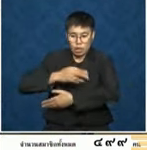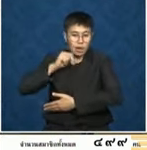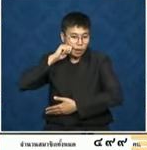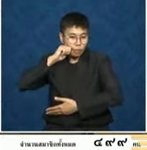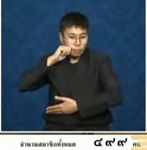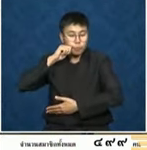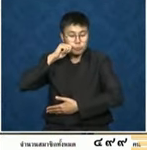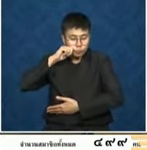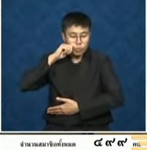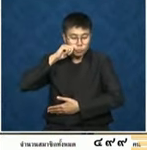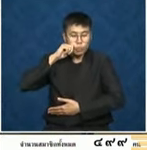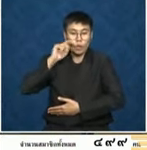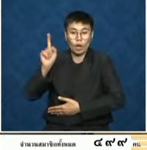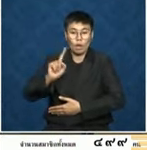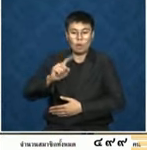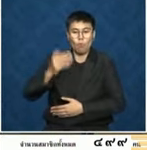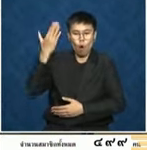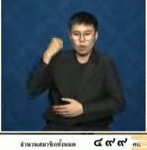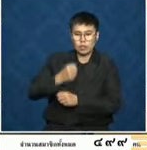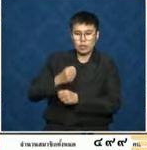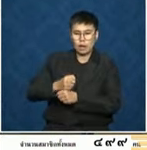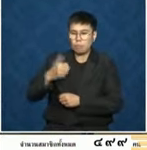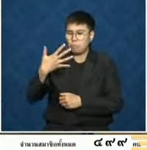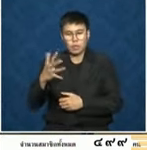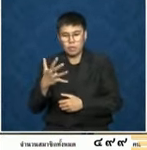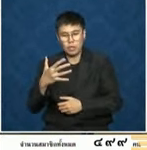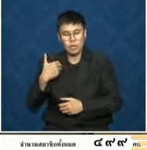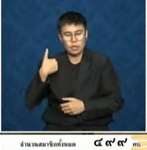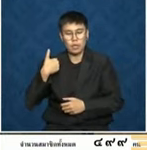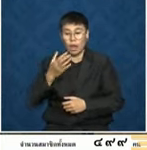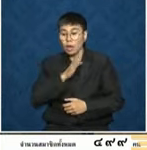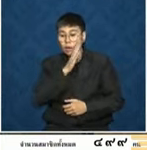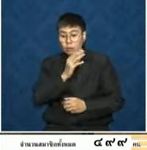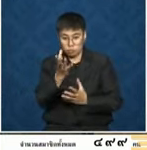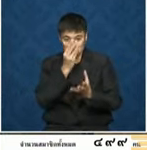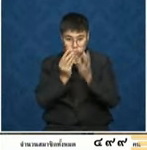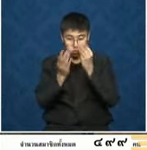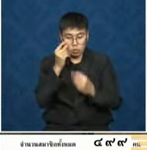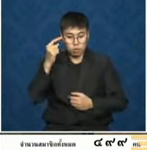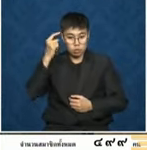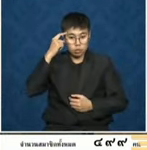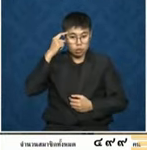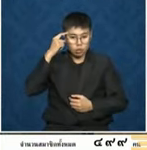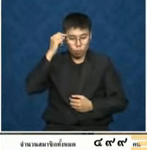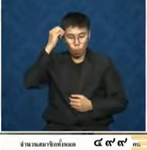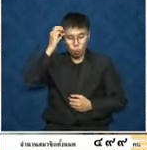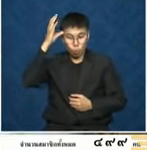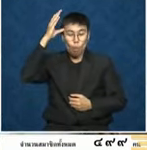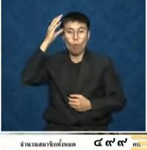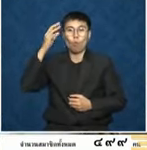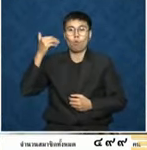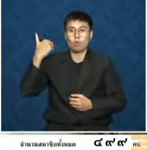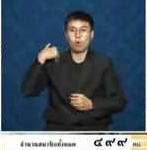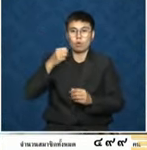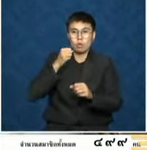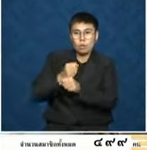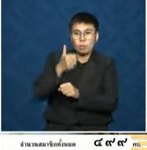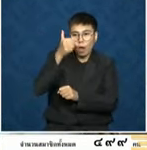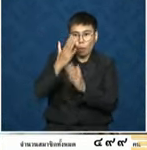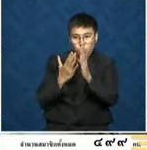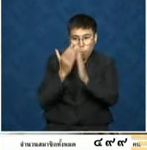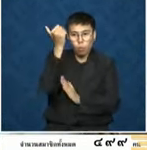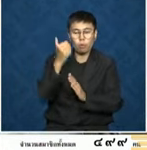ให้เห็นก็คือว่าเรื่องที่เราไม่เคยทำเรื่องที่ยากเนี่ยถ้าเราได้มีการศึกษาเนี่ยนะครับผมว่าเราก็จะมีโอกาสสำเร็จเหมือนอย่างที่ผมเสนอในเรื่องให้